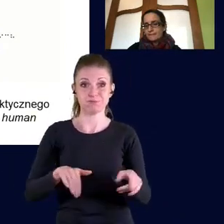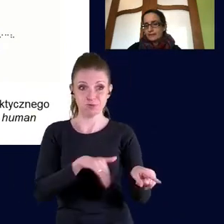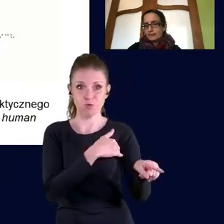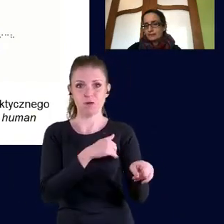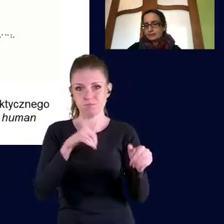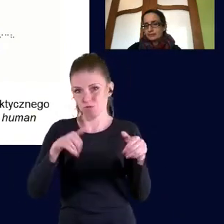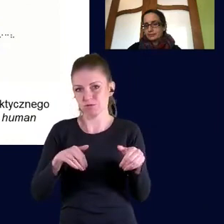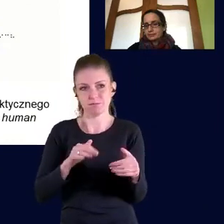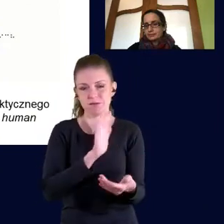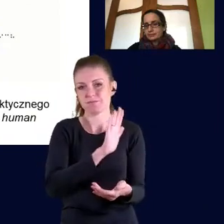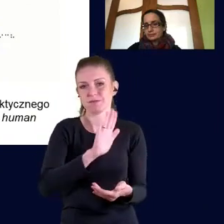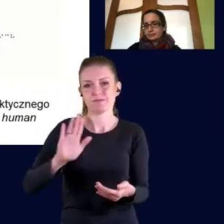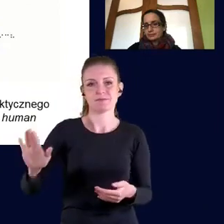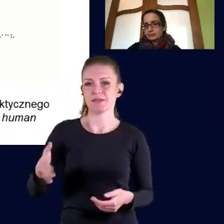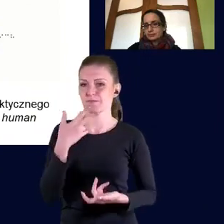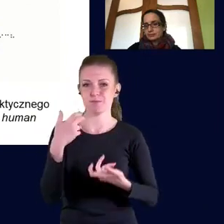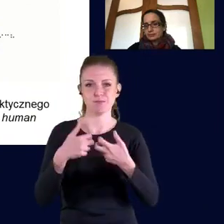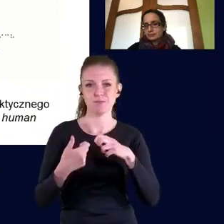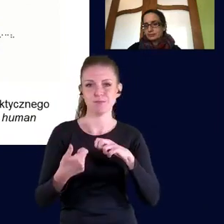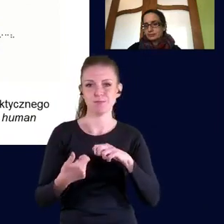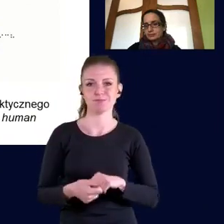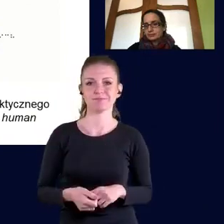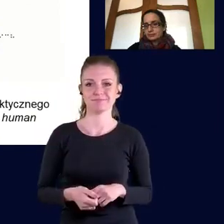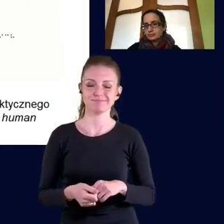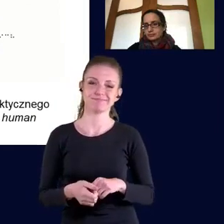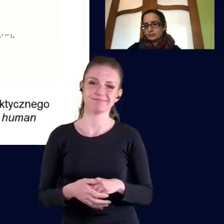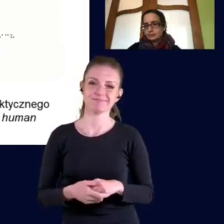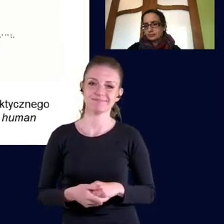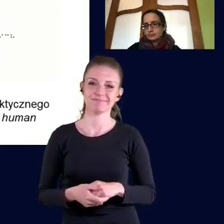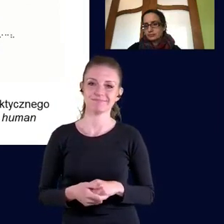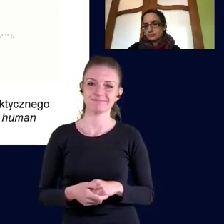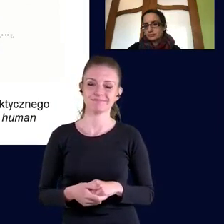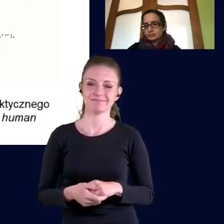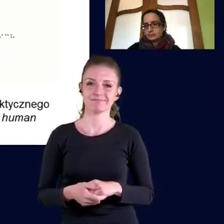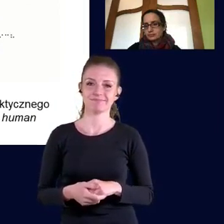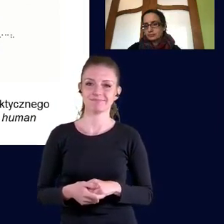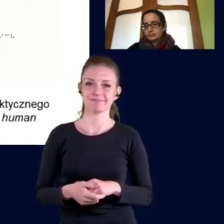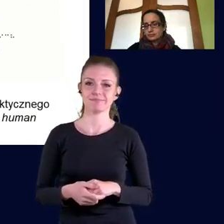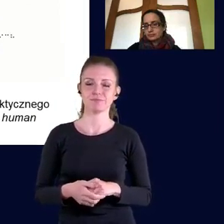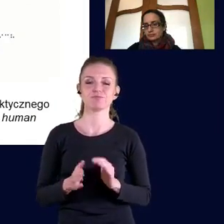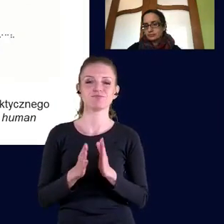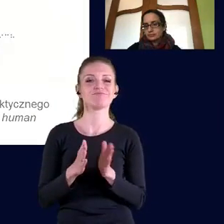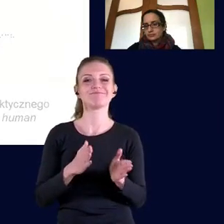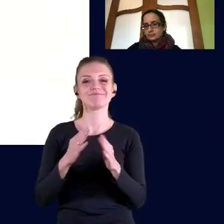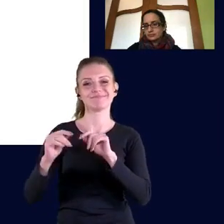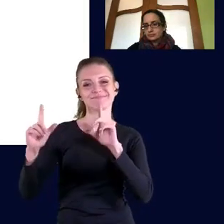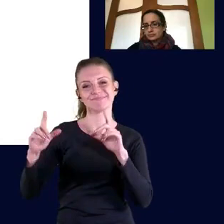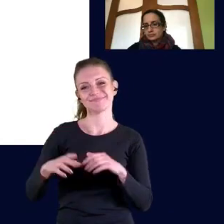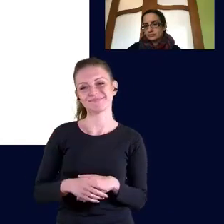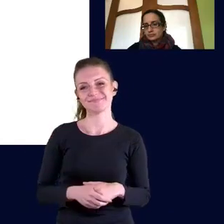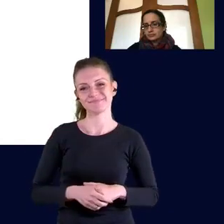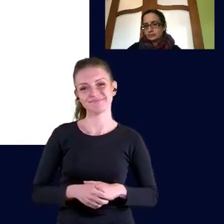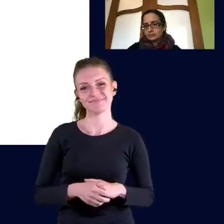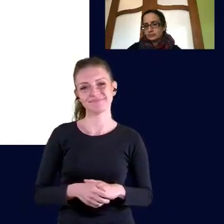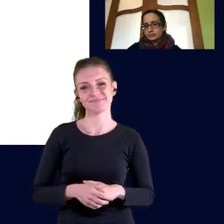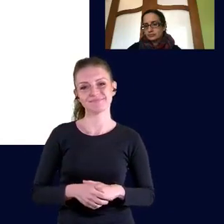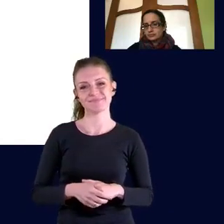artykułu co myślę jest bardzo cen Poproszę następnie start